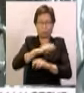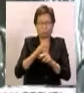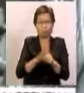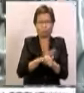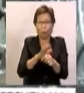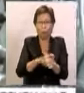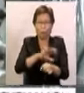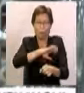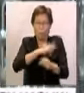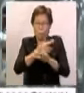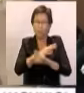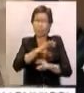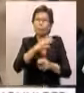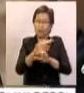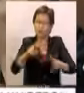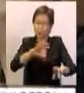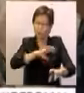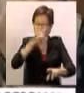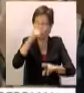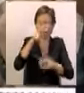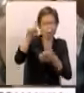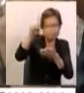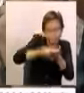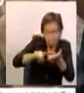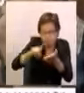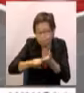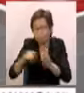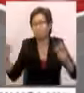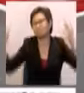untuk memantau perhimpunan itu.